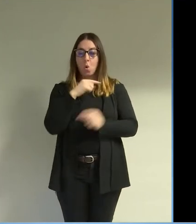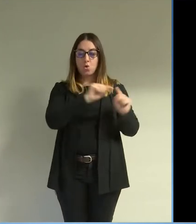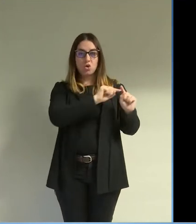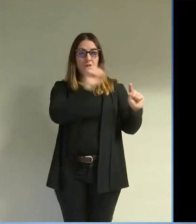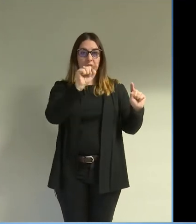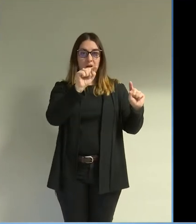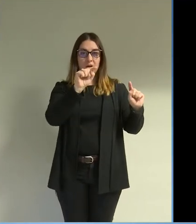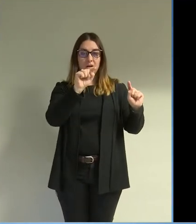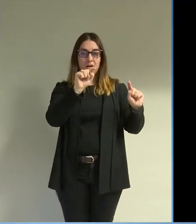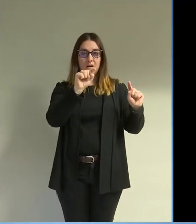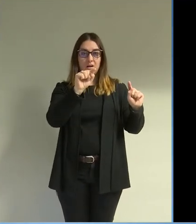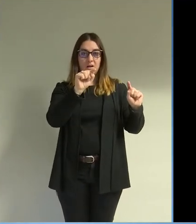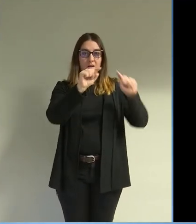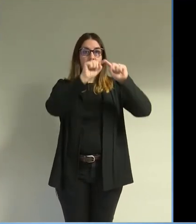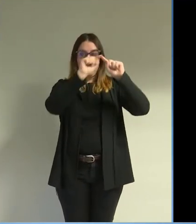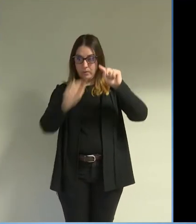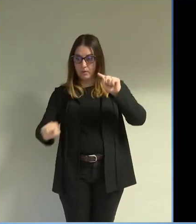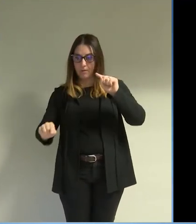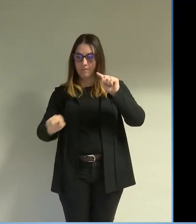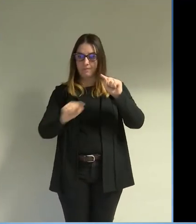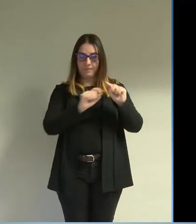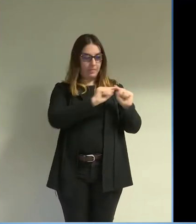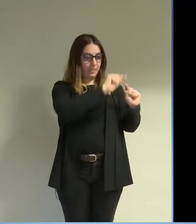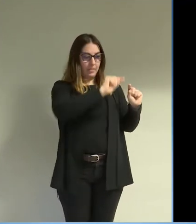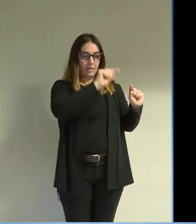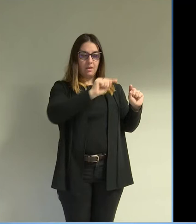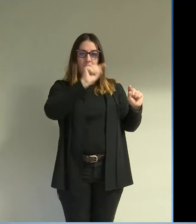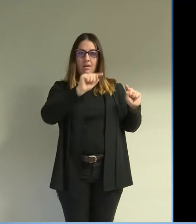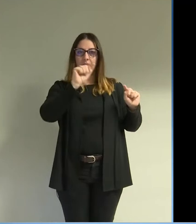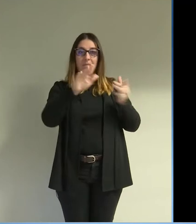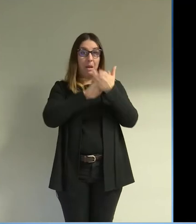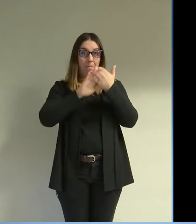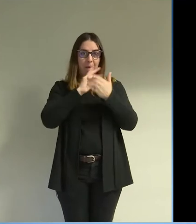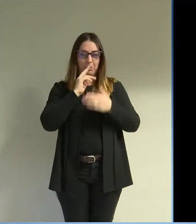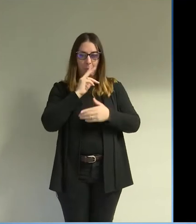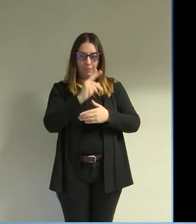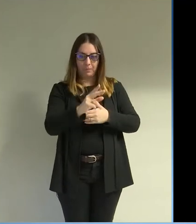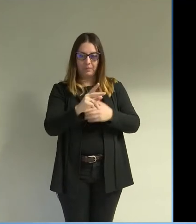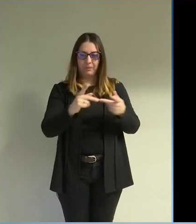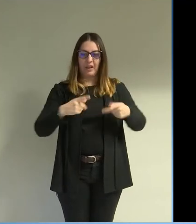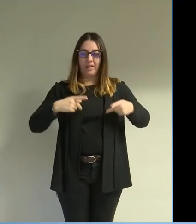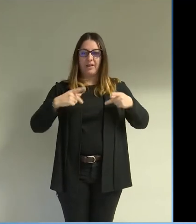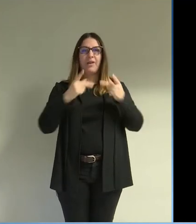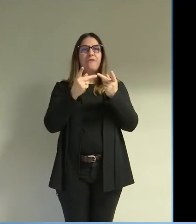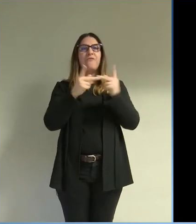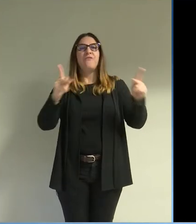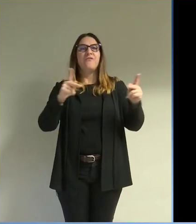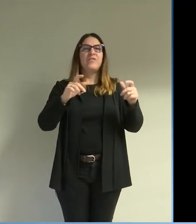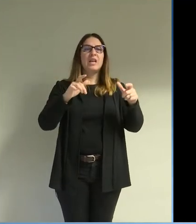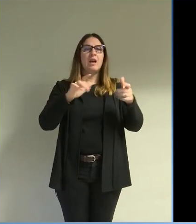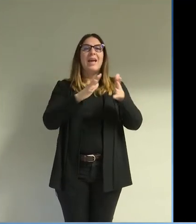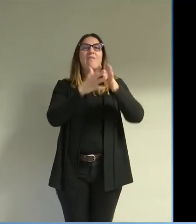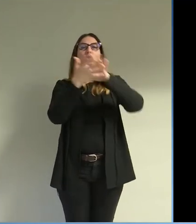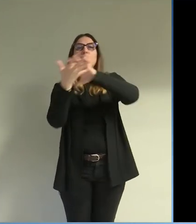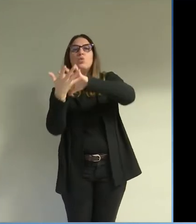vous voyez le la déplacement de la ville pardonnez-moi si la ville ne se déplace pas mais en tout cas on peut mesurer son évolution